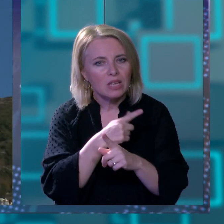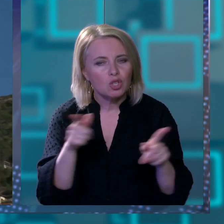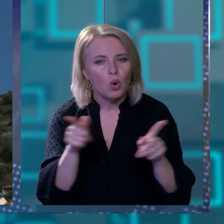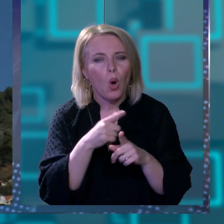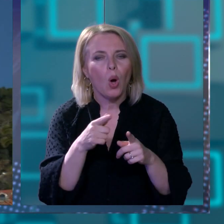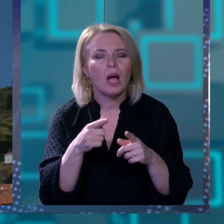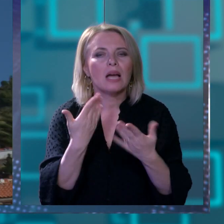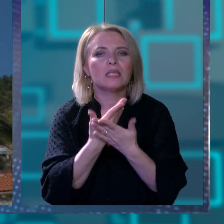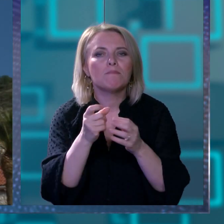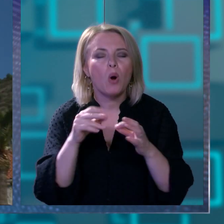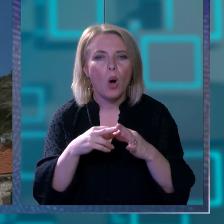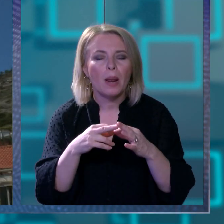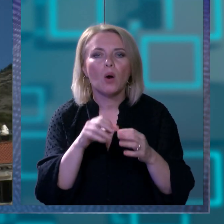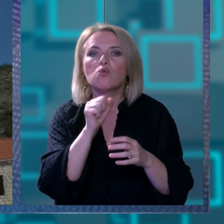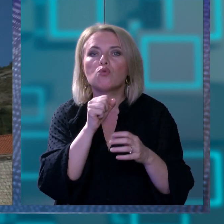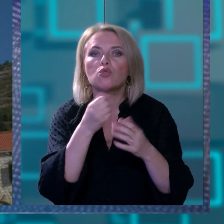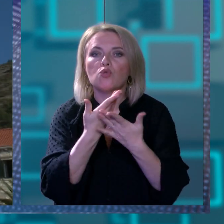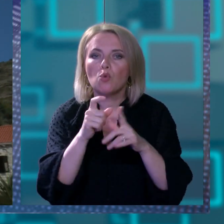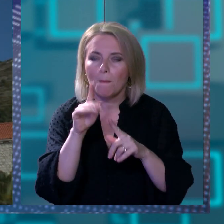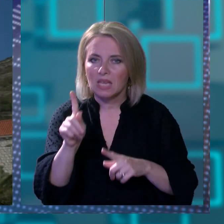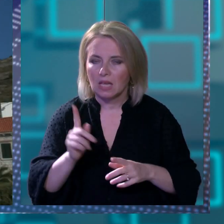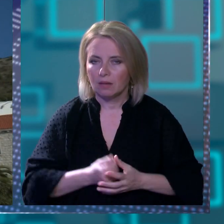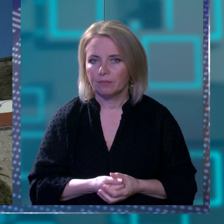zbor nastupiti i gudački kvartet.